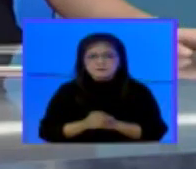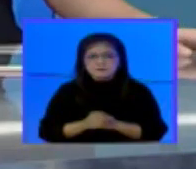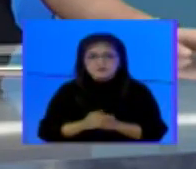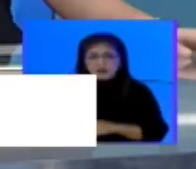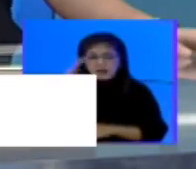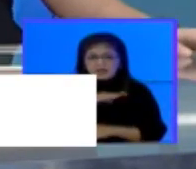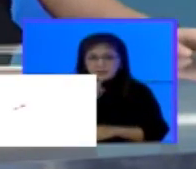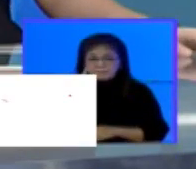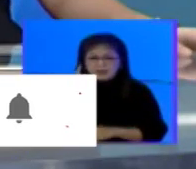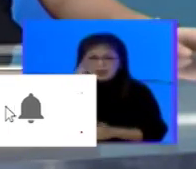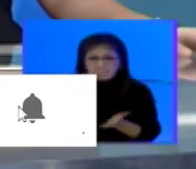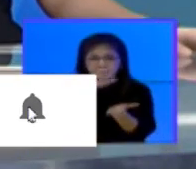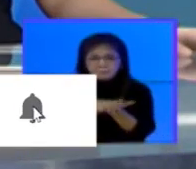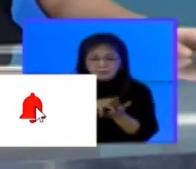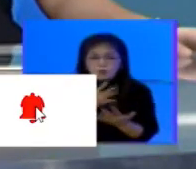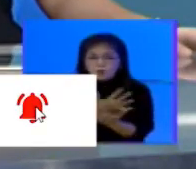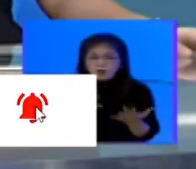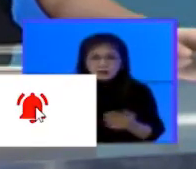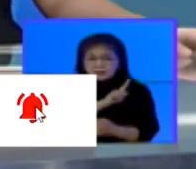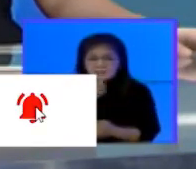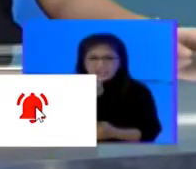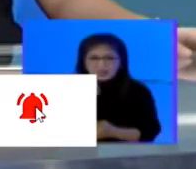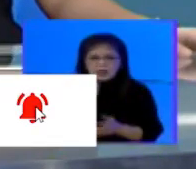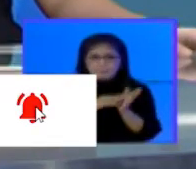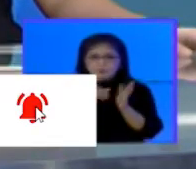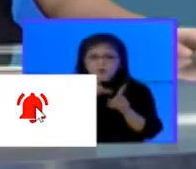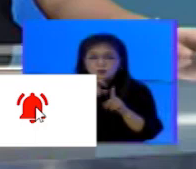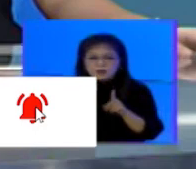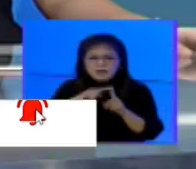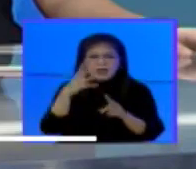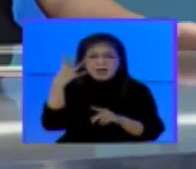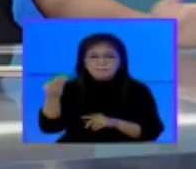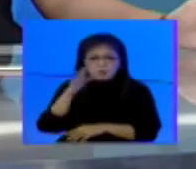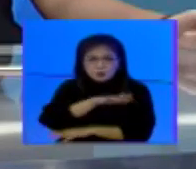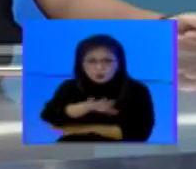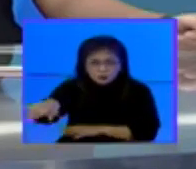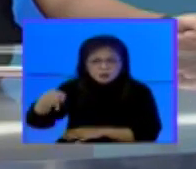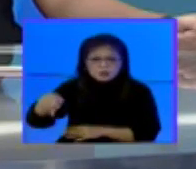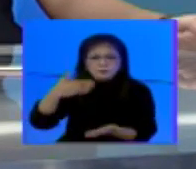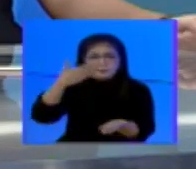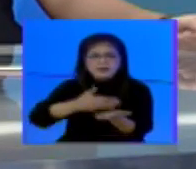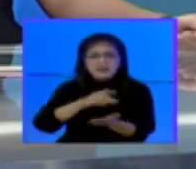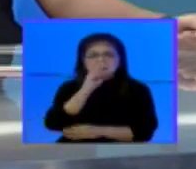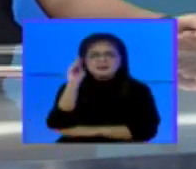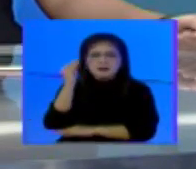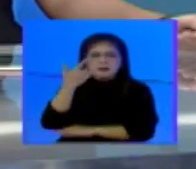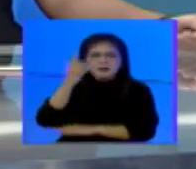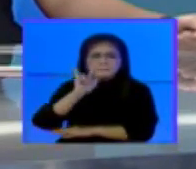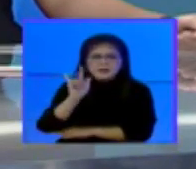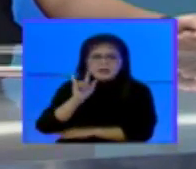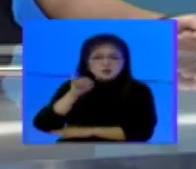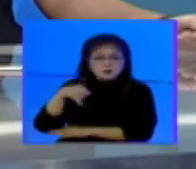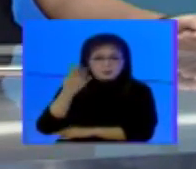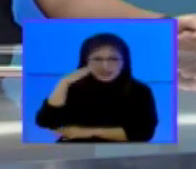Hari pertama larangan warga mudik ke kampung halaman, petugas gabungan merazia wilayah perbatasan Jakarta-Bekasi Jumat ini hari tadi. Kendaraan yang kedapatan